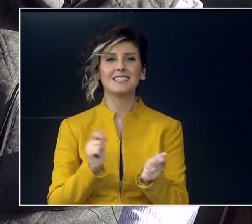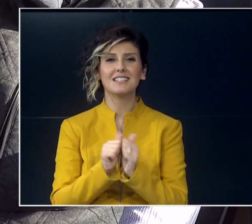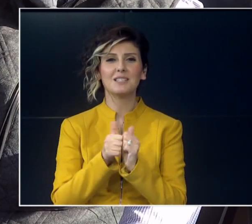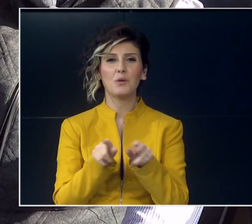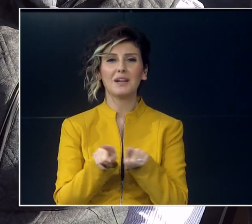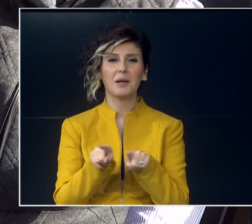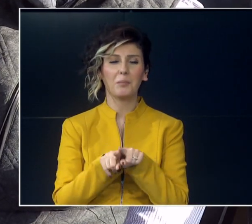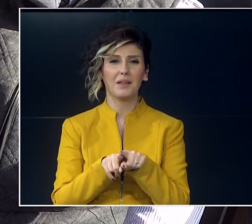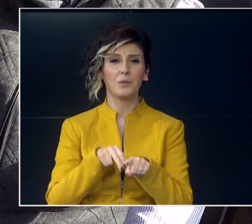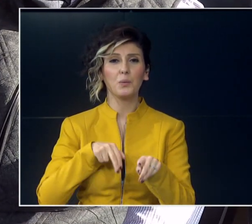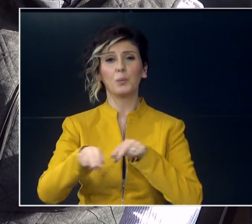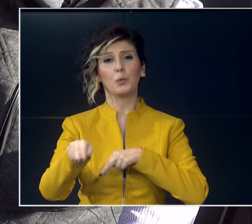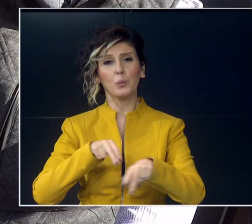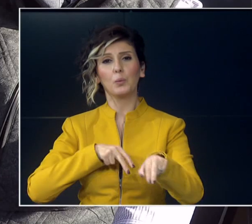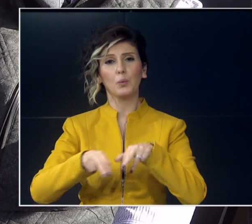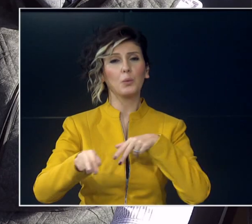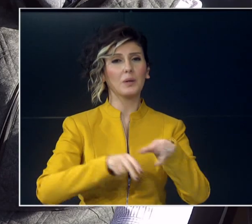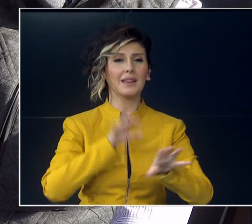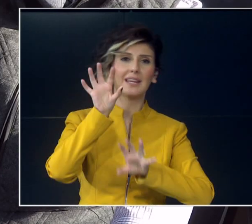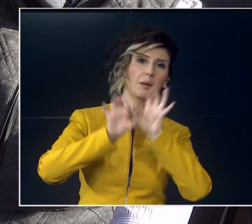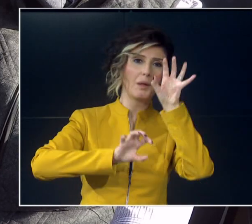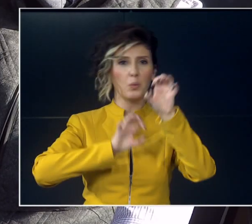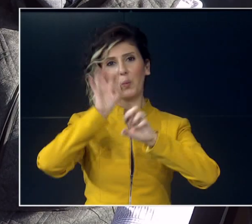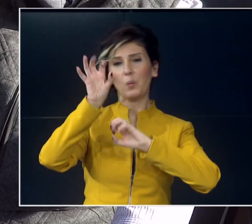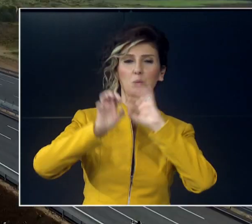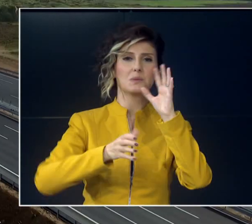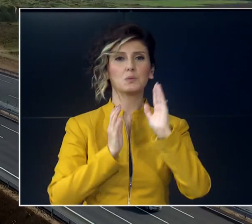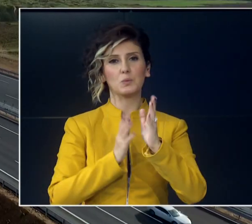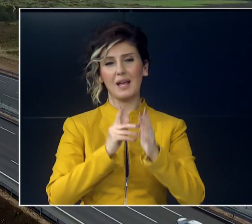Sürekli yürüyoruz. Doğru. Her taraf tırmanıyoruz. Doğru.